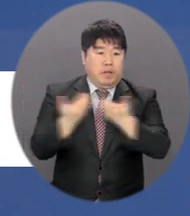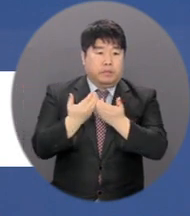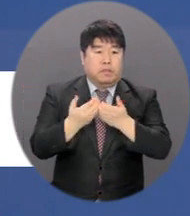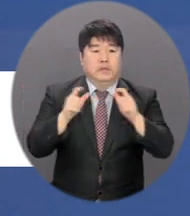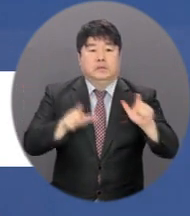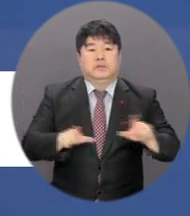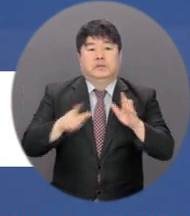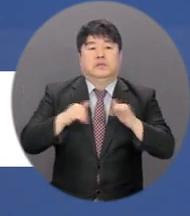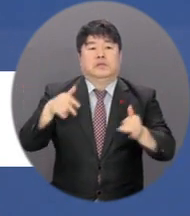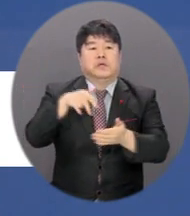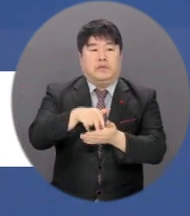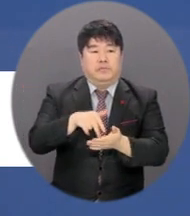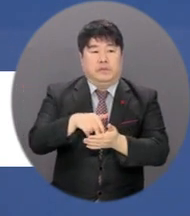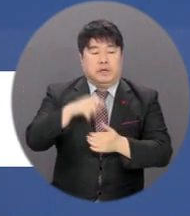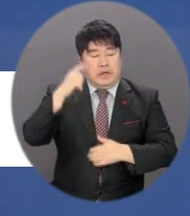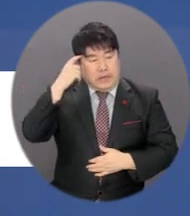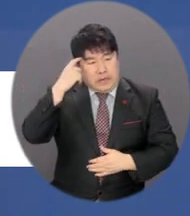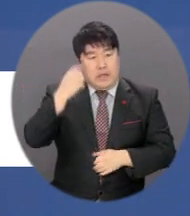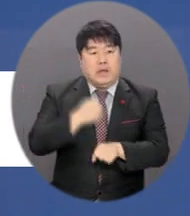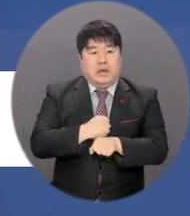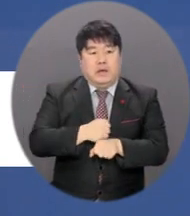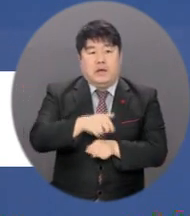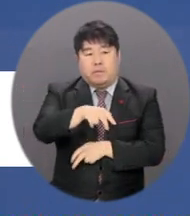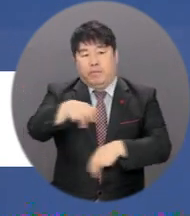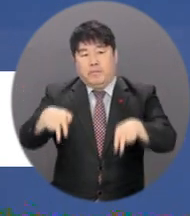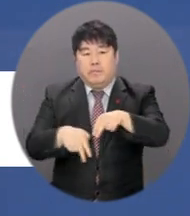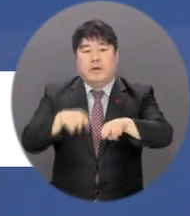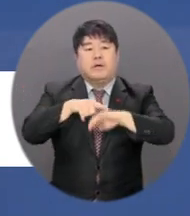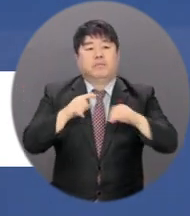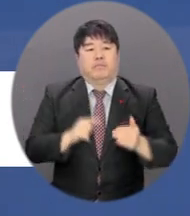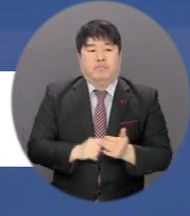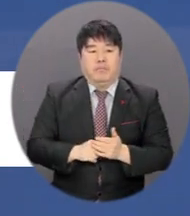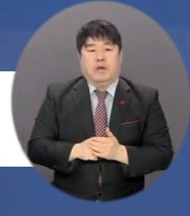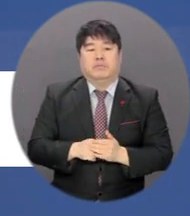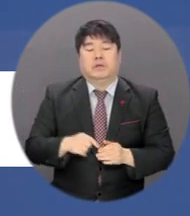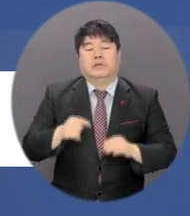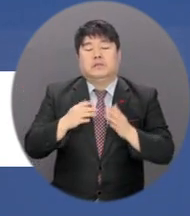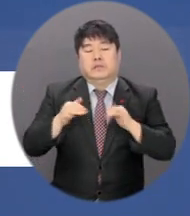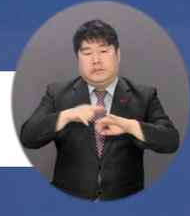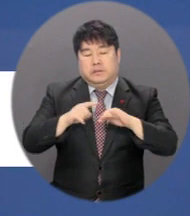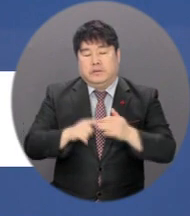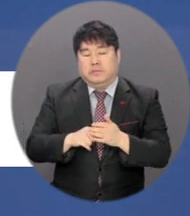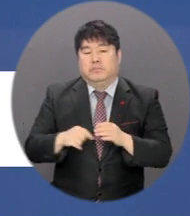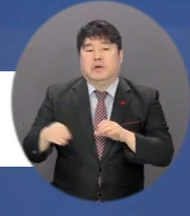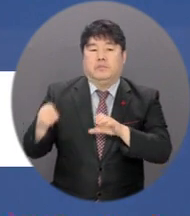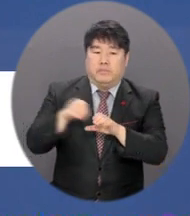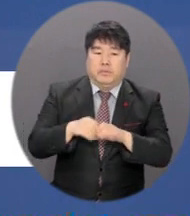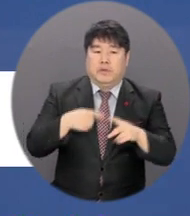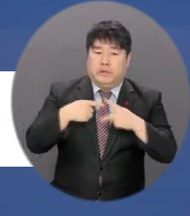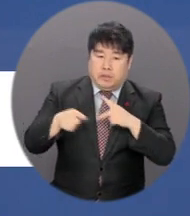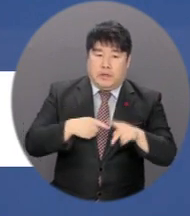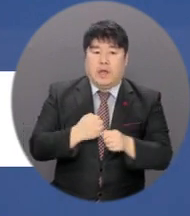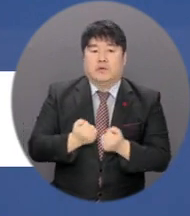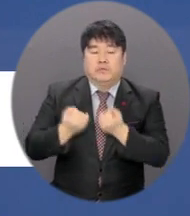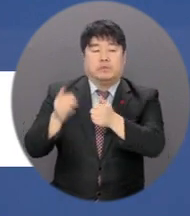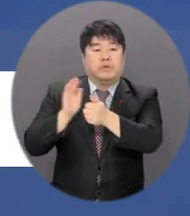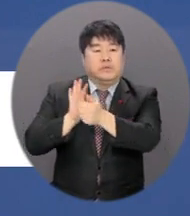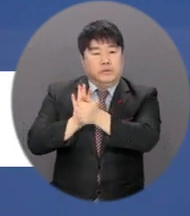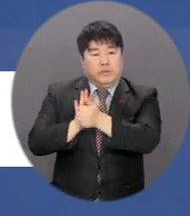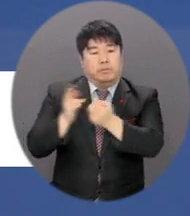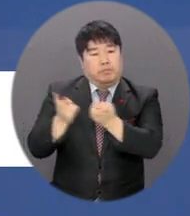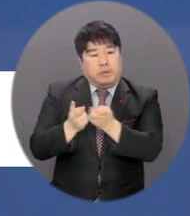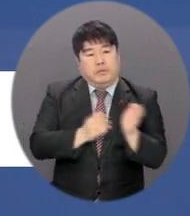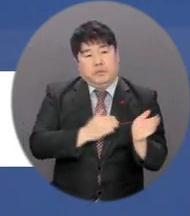입장을 헤아리는 역지 사업의 마음으로 주민 수용성을 높일 수 있는 충분한 대책, 지원 대책